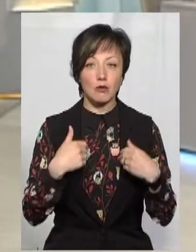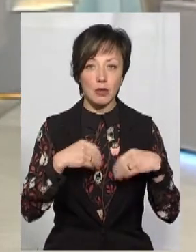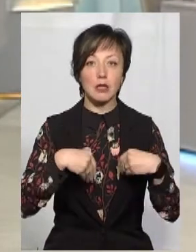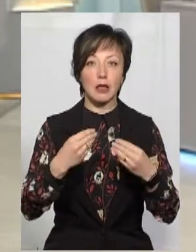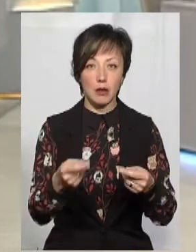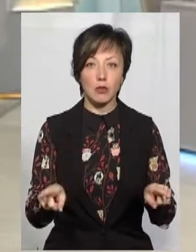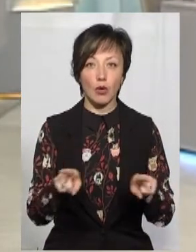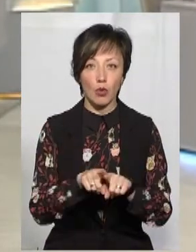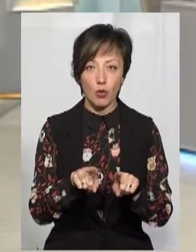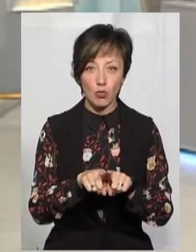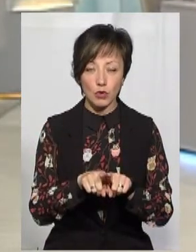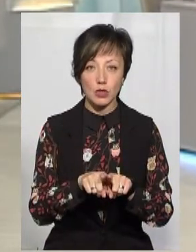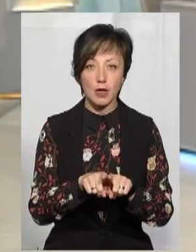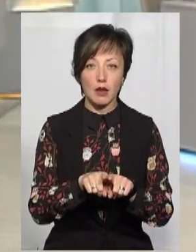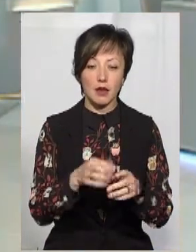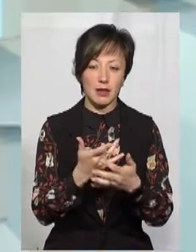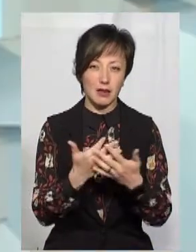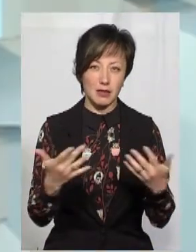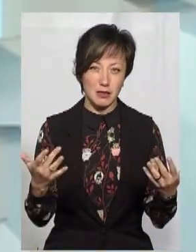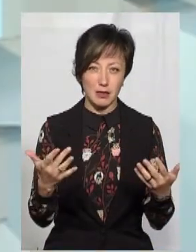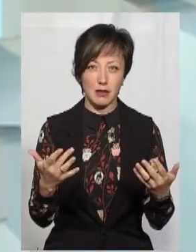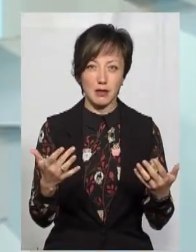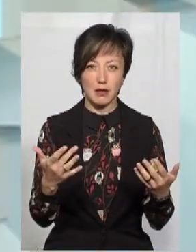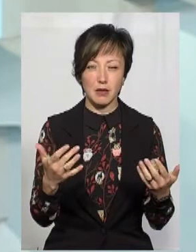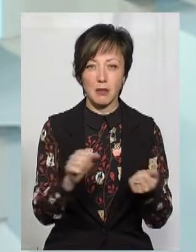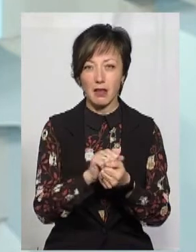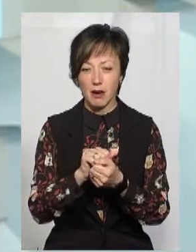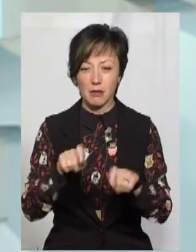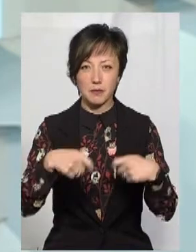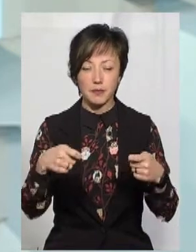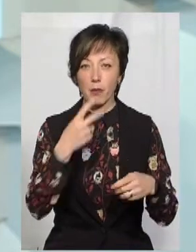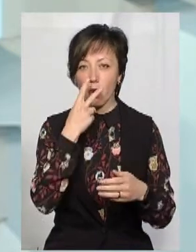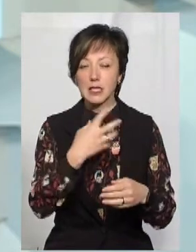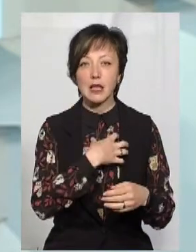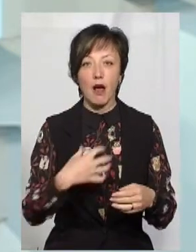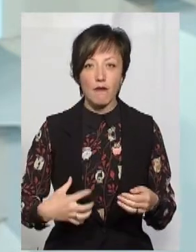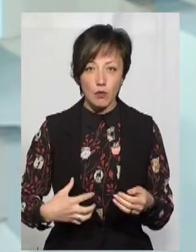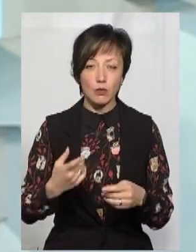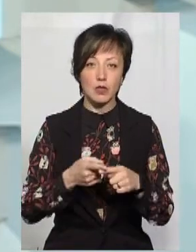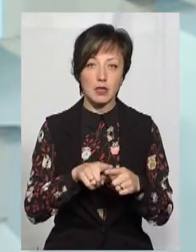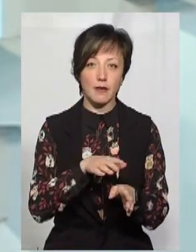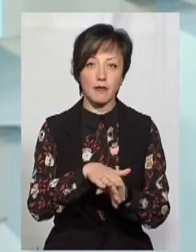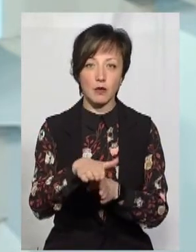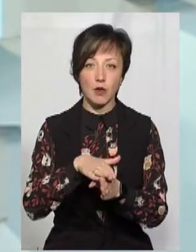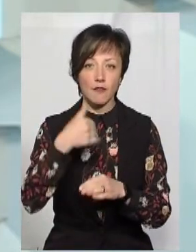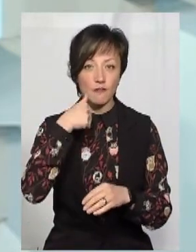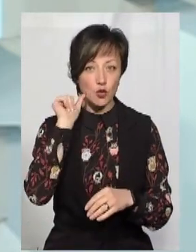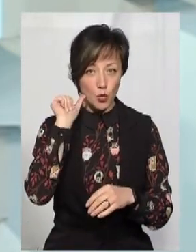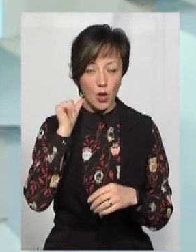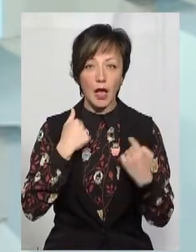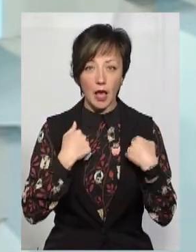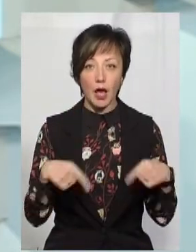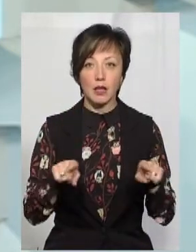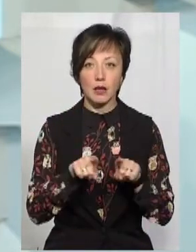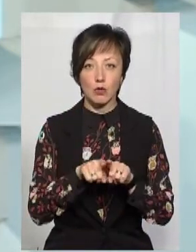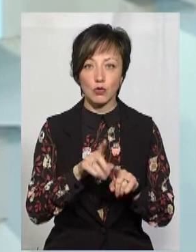надаємо цю, також передаємо ці всі матеріали. До речі, ви в сюжеті показали Славутську лікарню, це відбувалося вчора, я